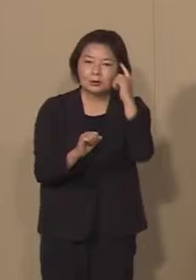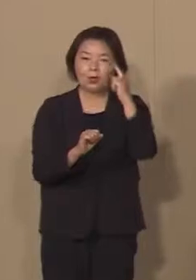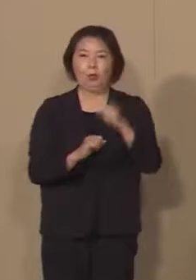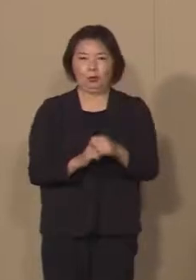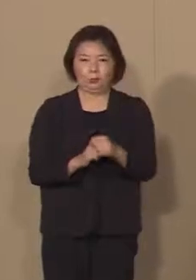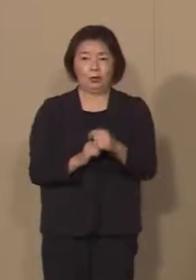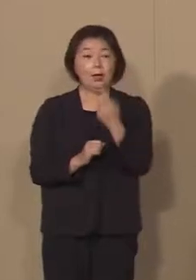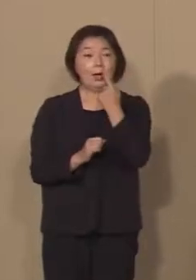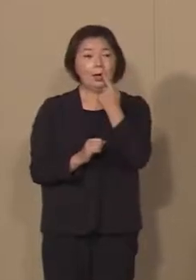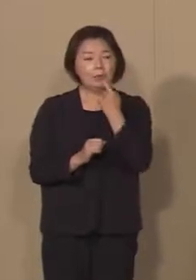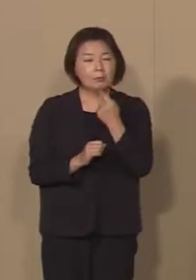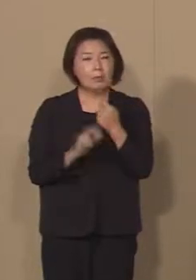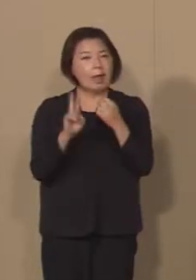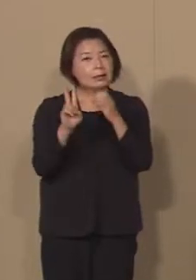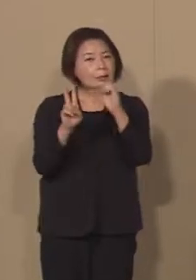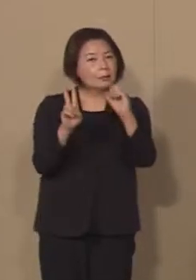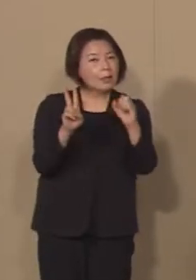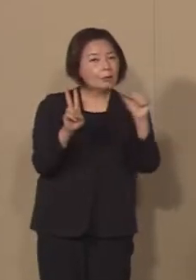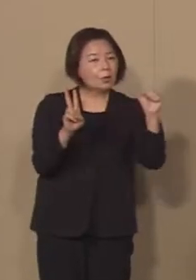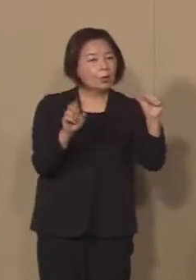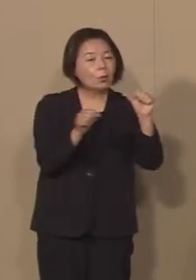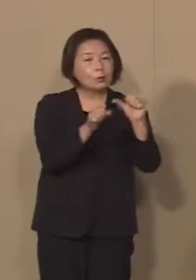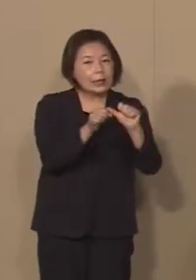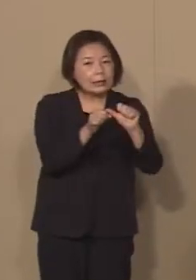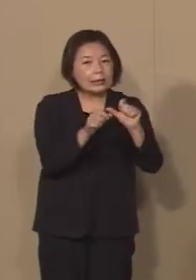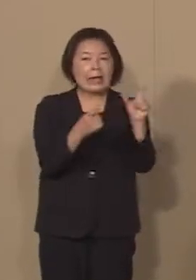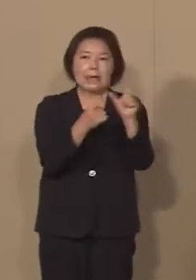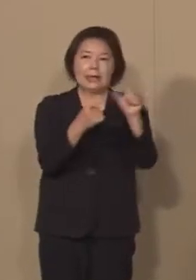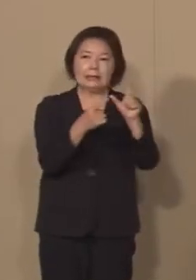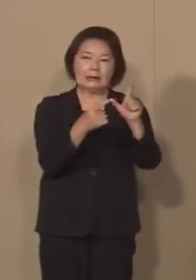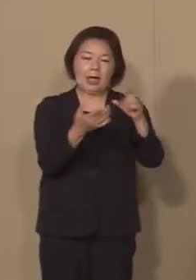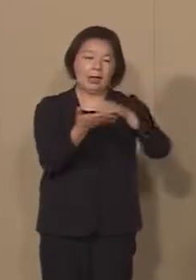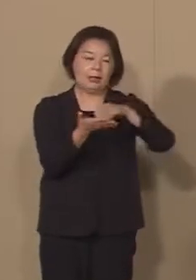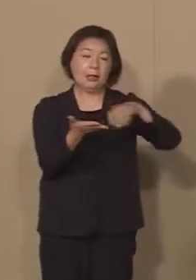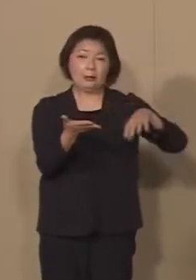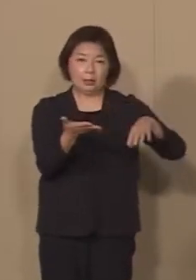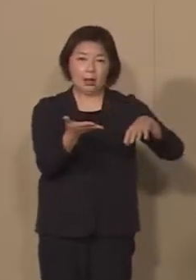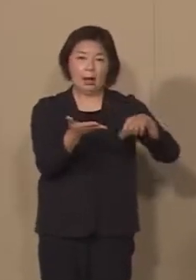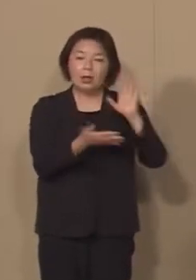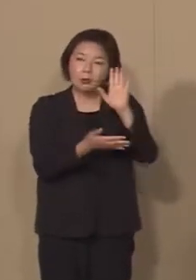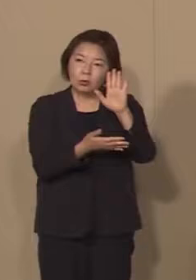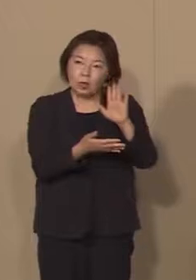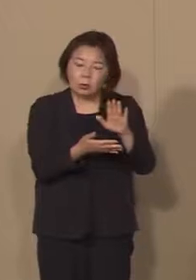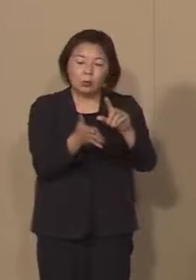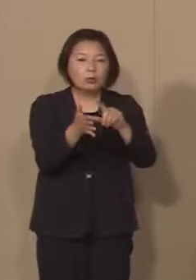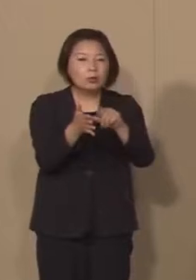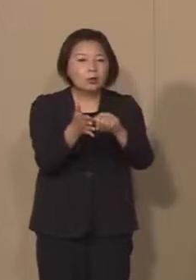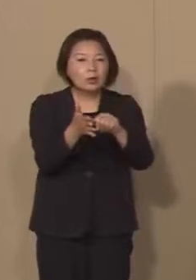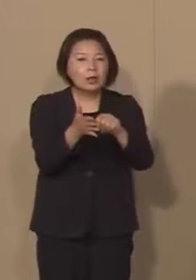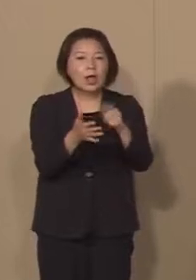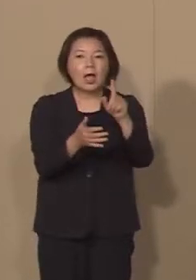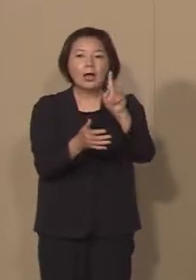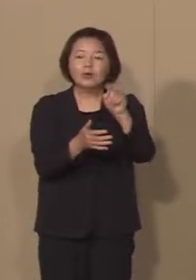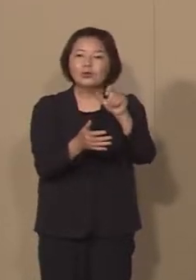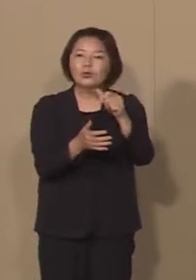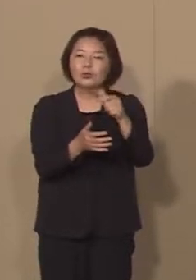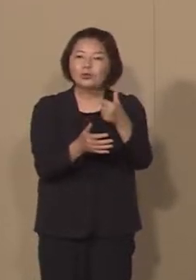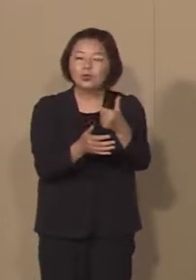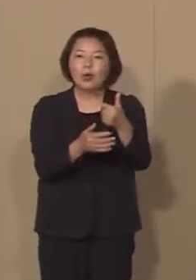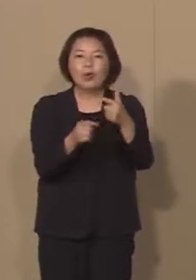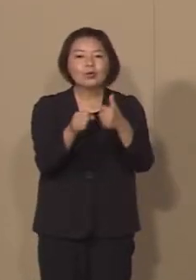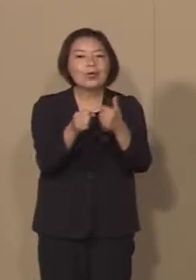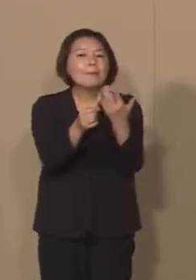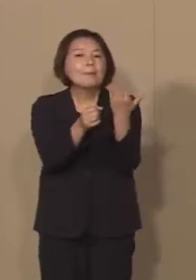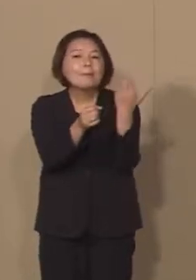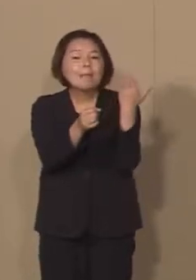さ僕はもう2004年前の2005年12月やめたんですけどその2005年の時から16年前から何堀江さんと